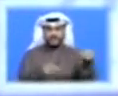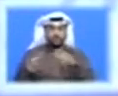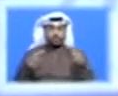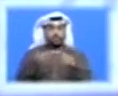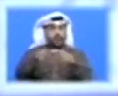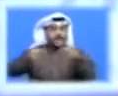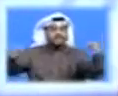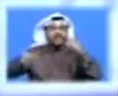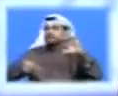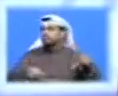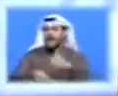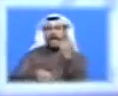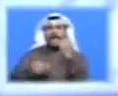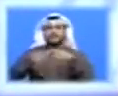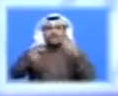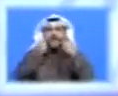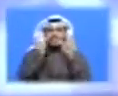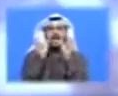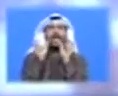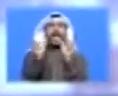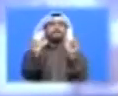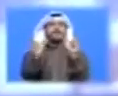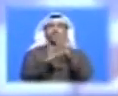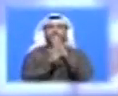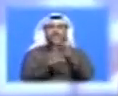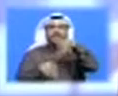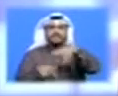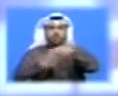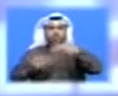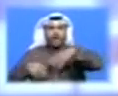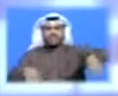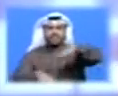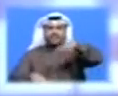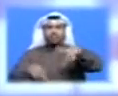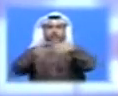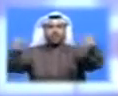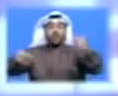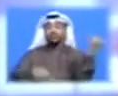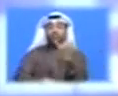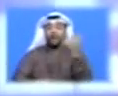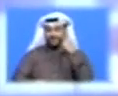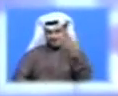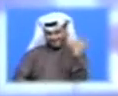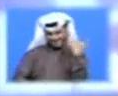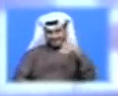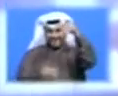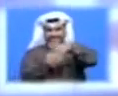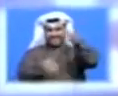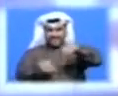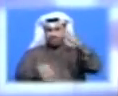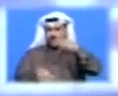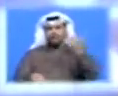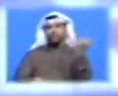الأمنية الخارجية التي تسهم في تعزيز أمن المنطقة وتعزيز التعاون في منظومة دول مجلس التعاون لدول الخليج